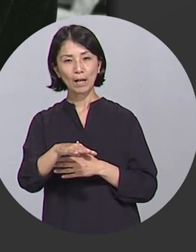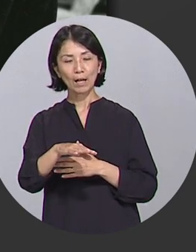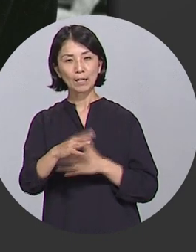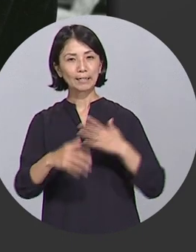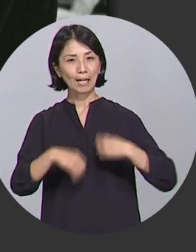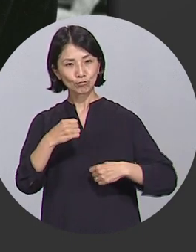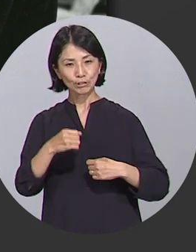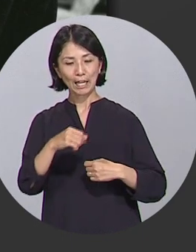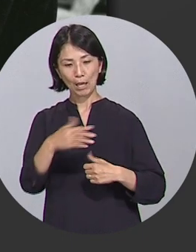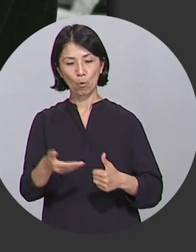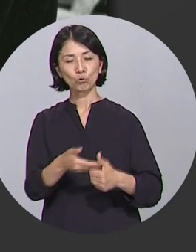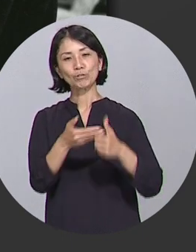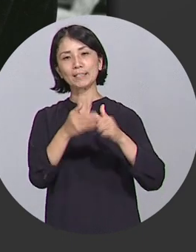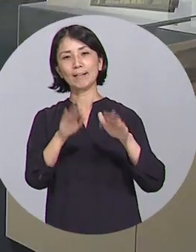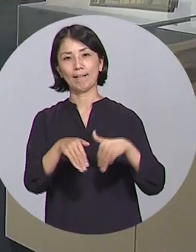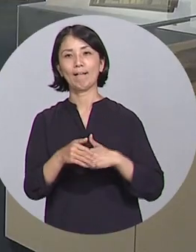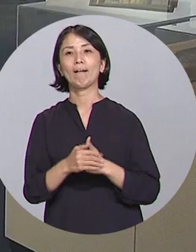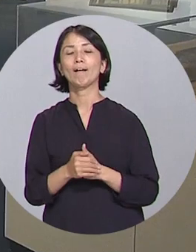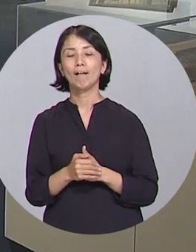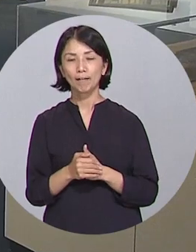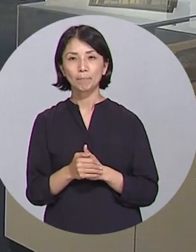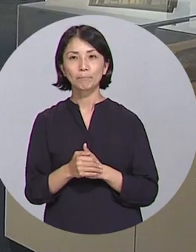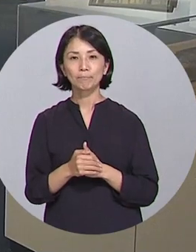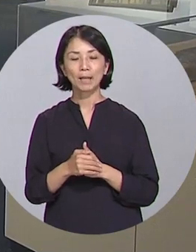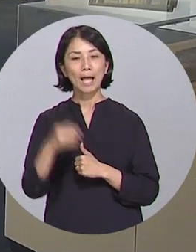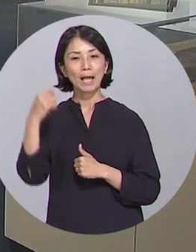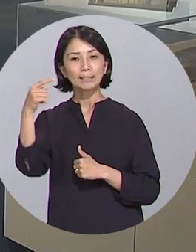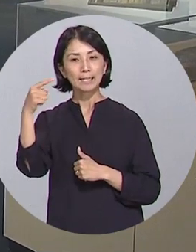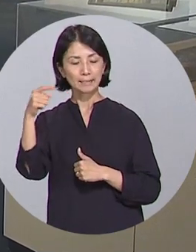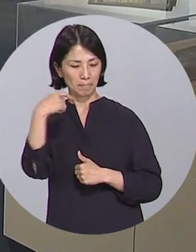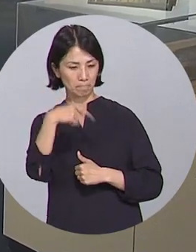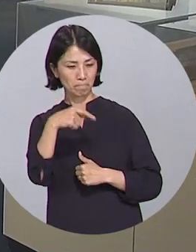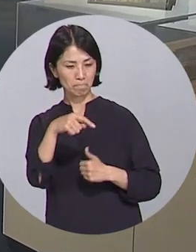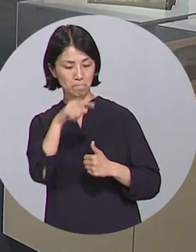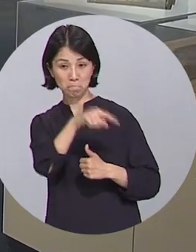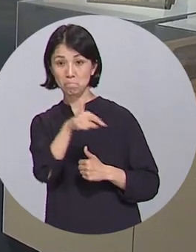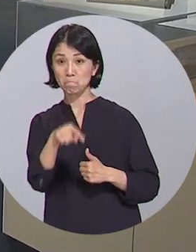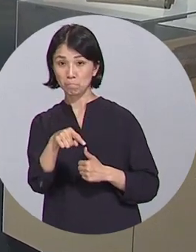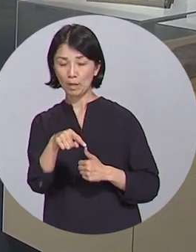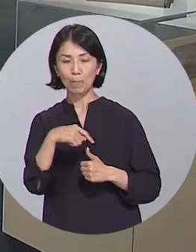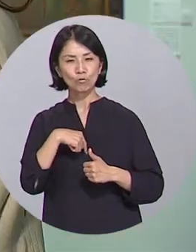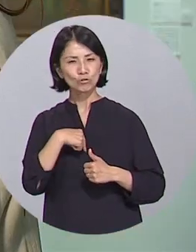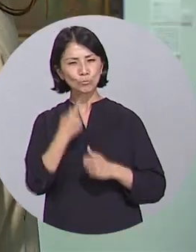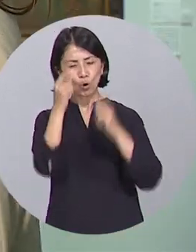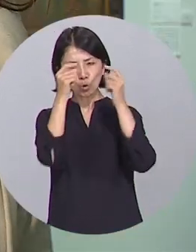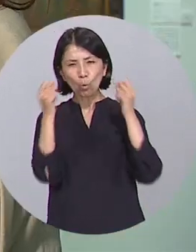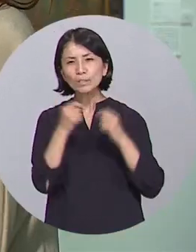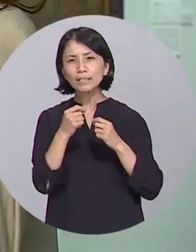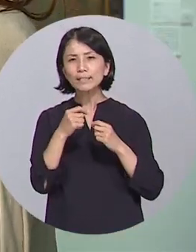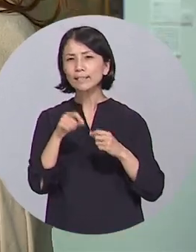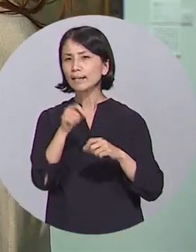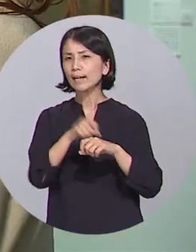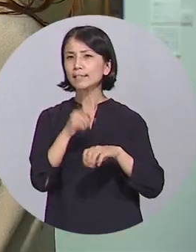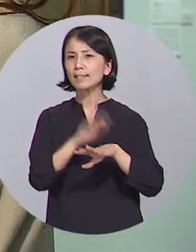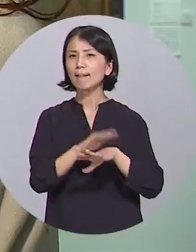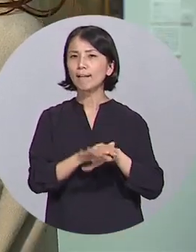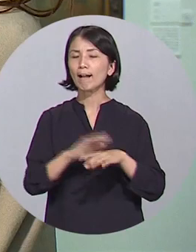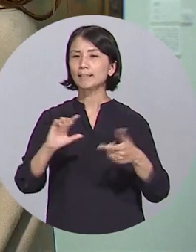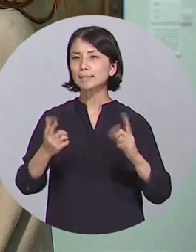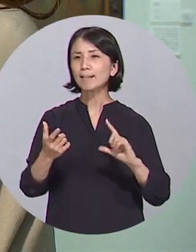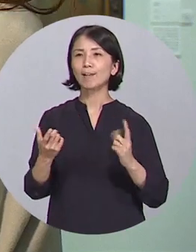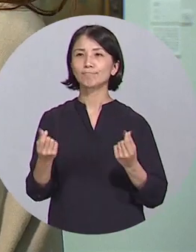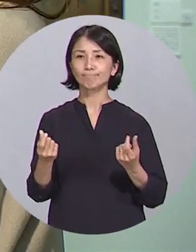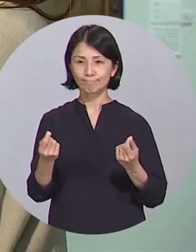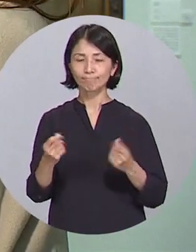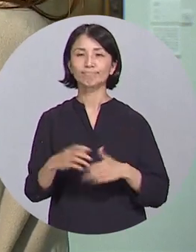美術家を育てています。 同じ先生の下で学んでいても、皆さん個性的なタッチにこうどんどん変化されてい